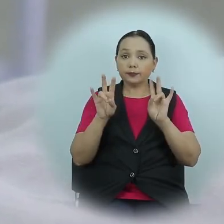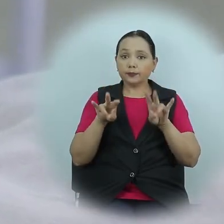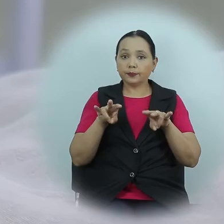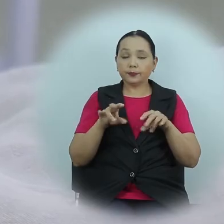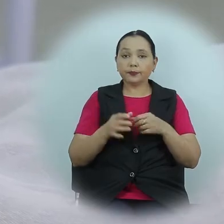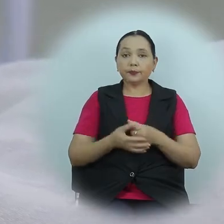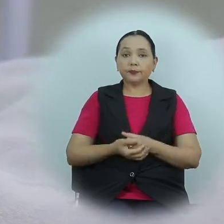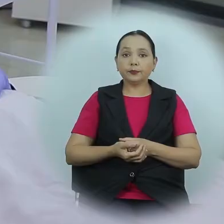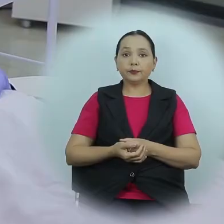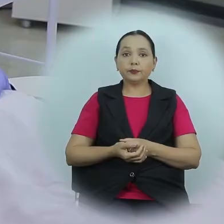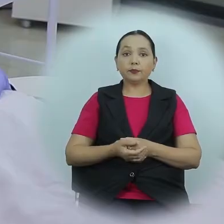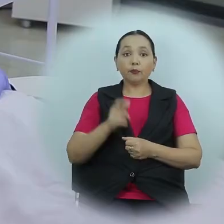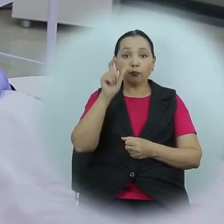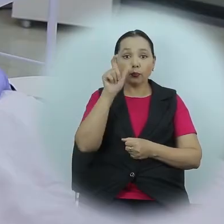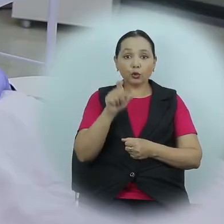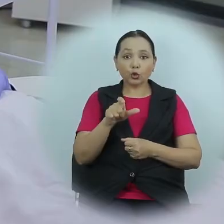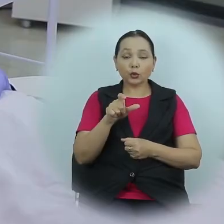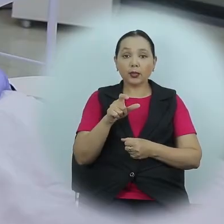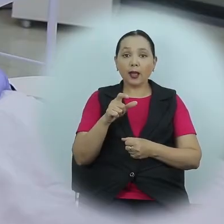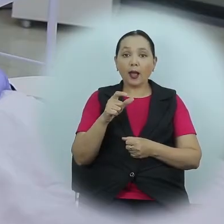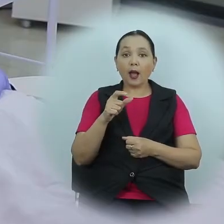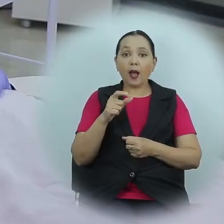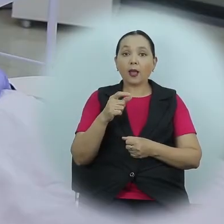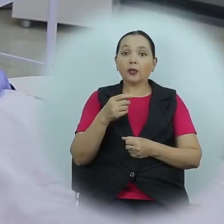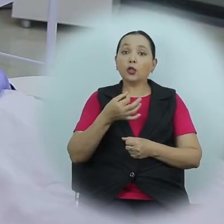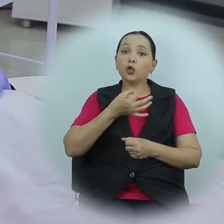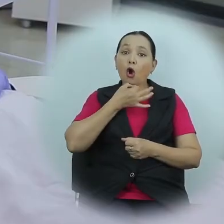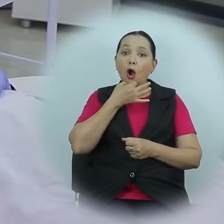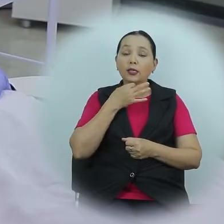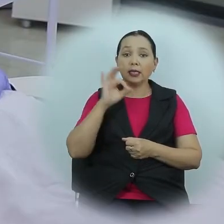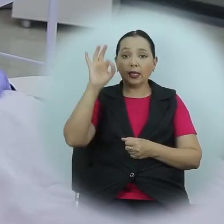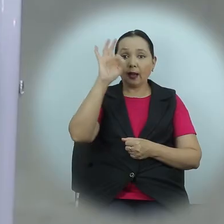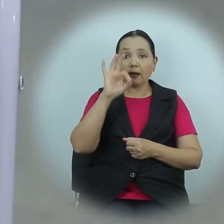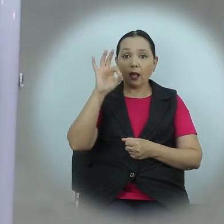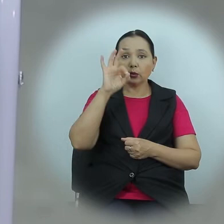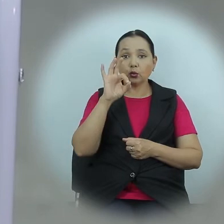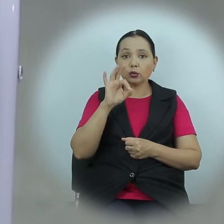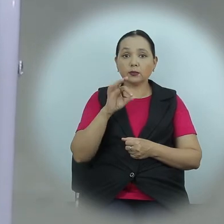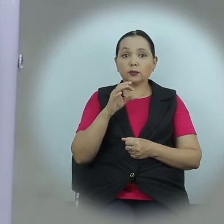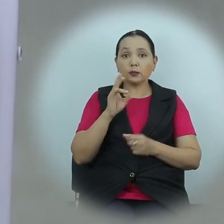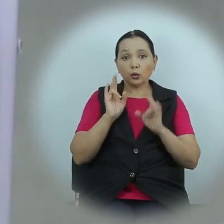bo'lishi kerak emas. Mijozning tanasiga yoqadigan gradusda.